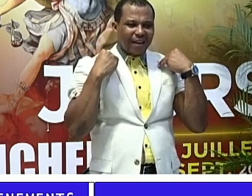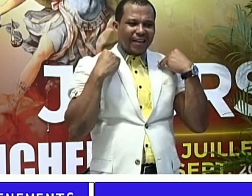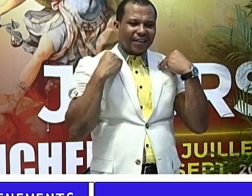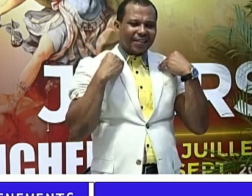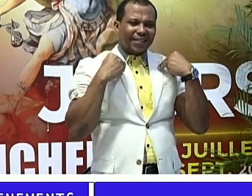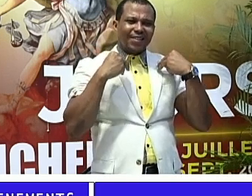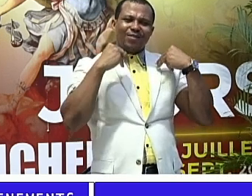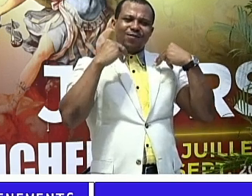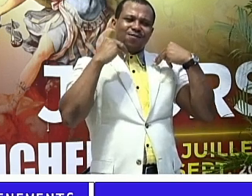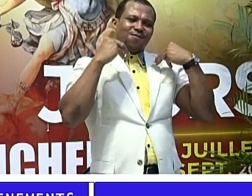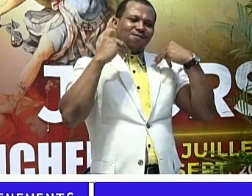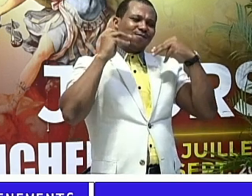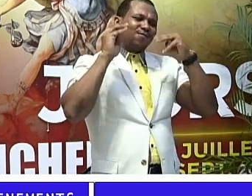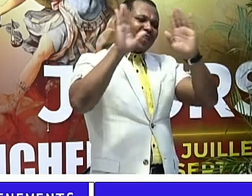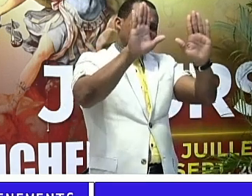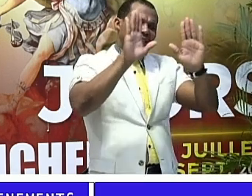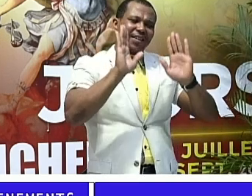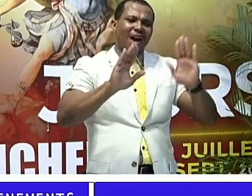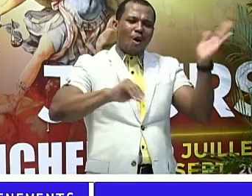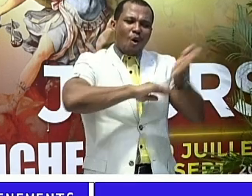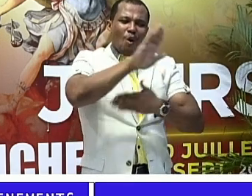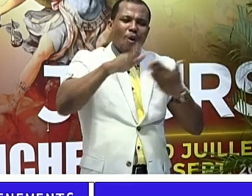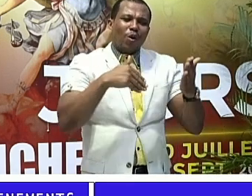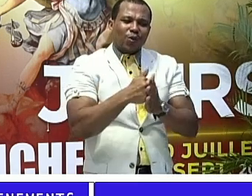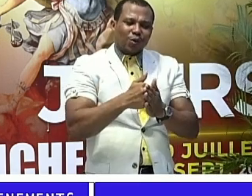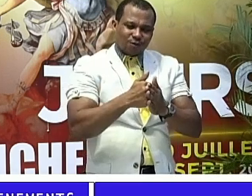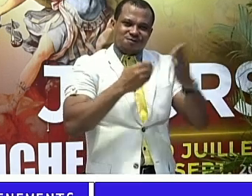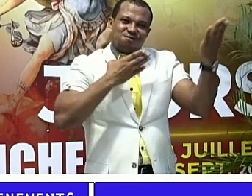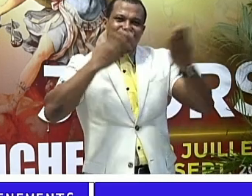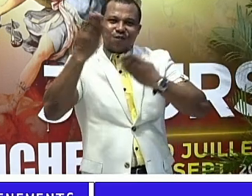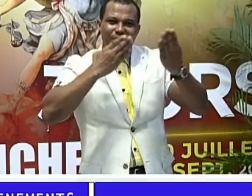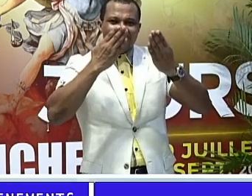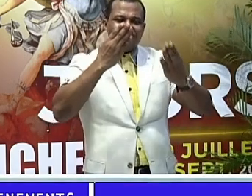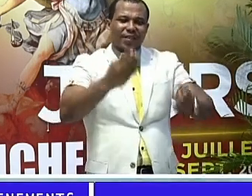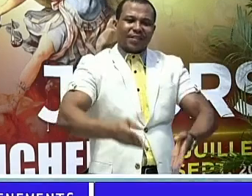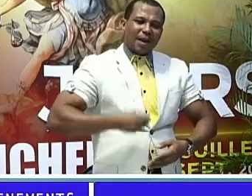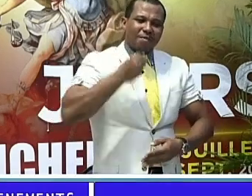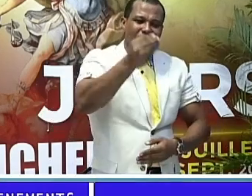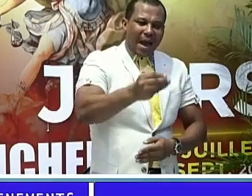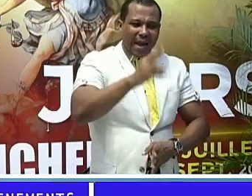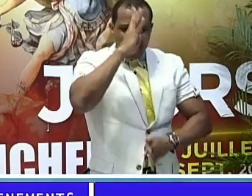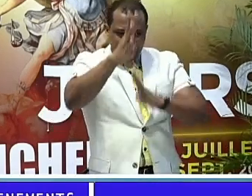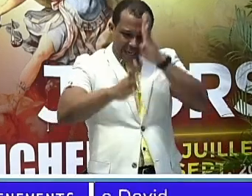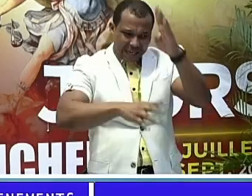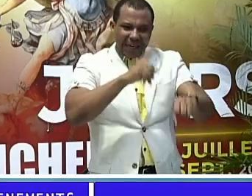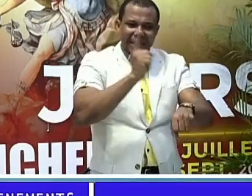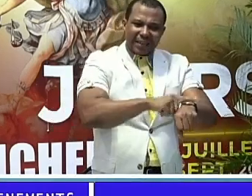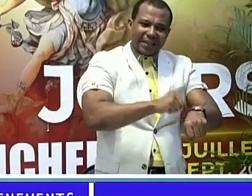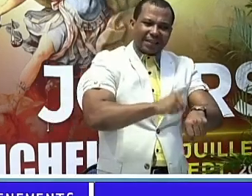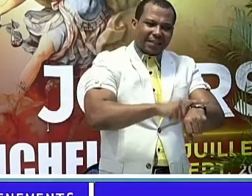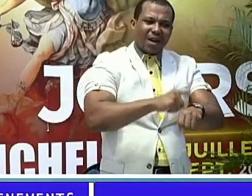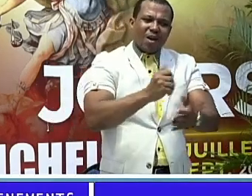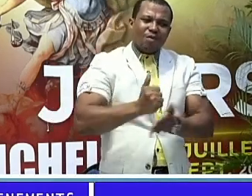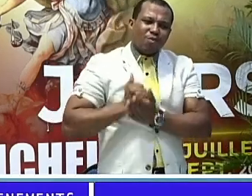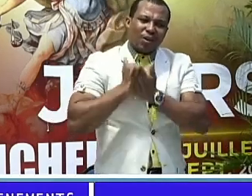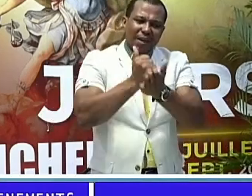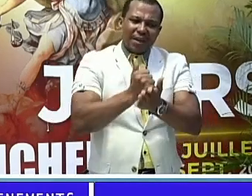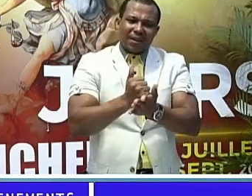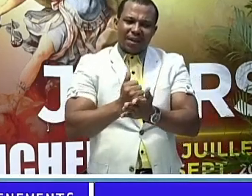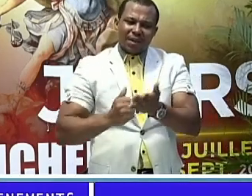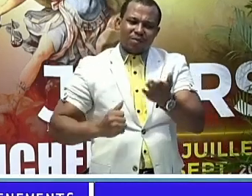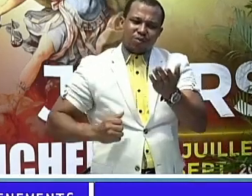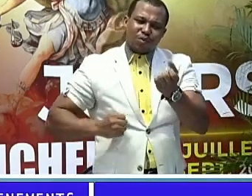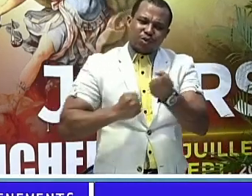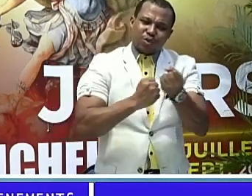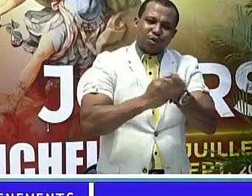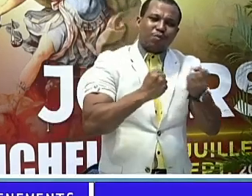extraordinaire. Par-delà tout service la prend dans la communauté que l'IA, elle crée tant pour que l'IA ait un coup de main dans la pastorale des